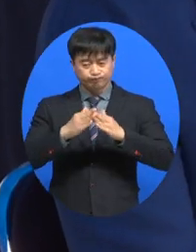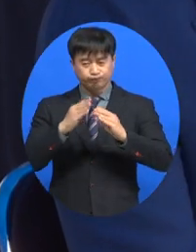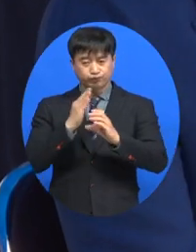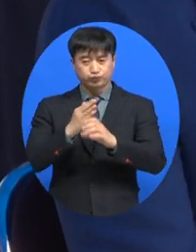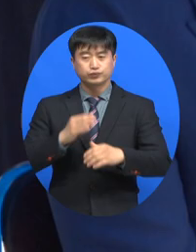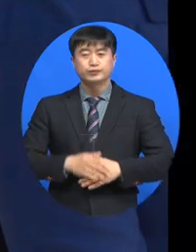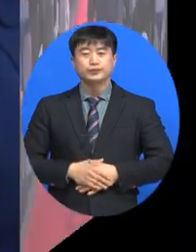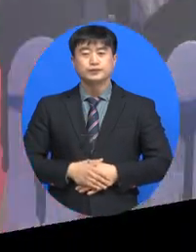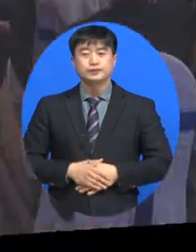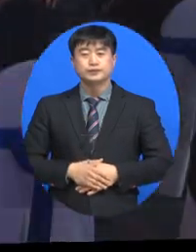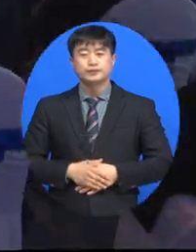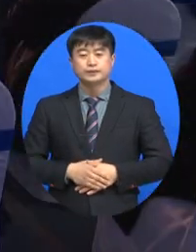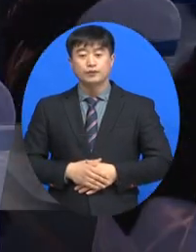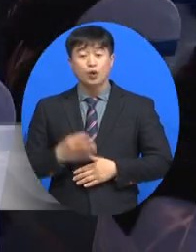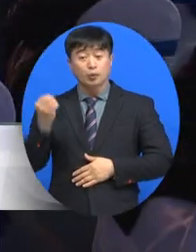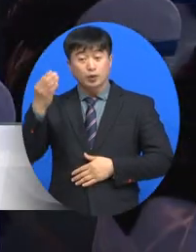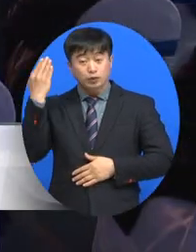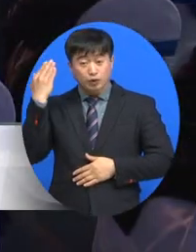자리매김시켰습니다